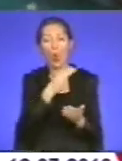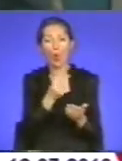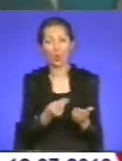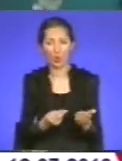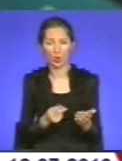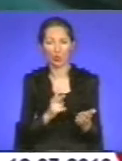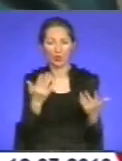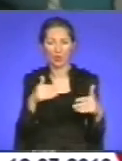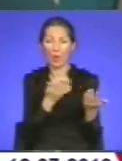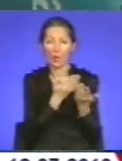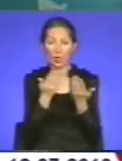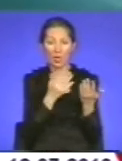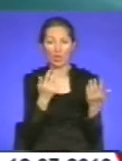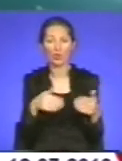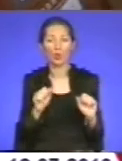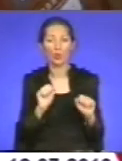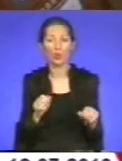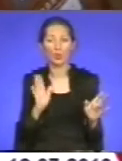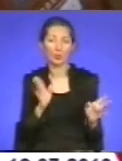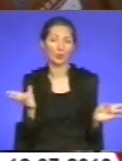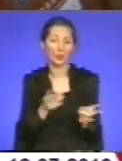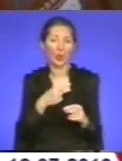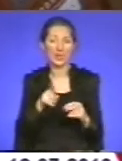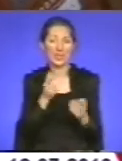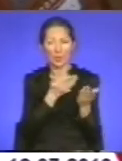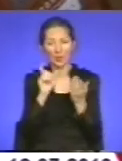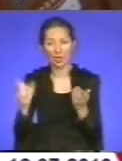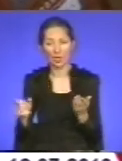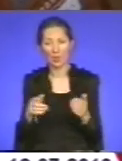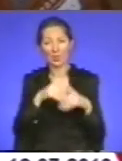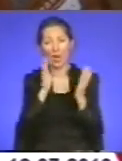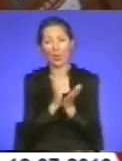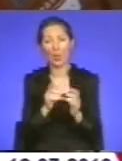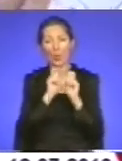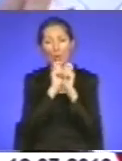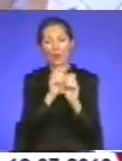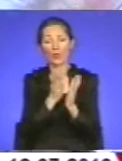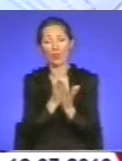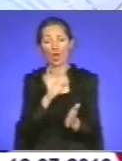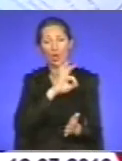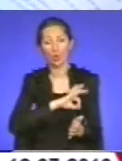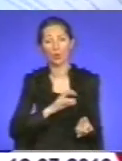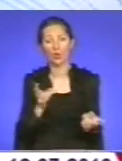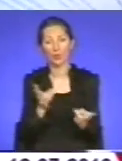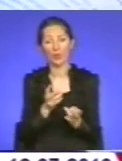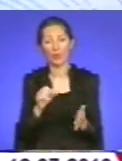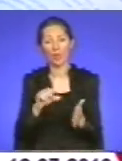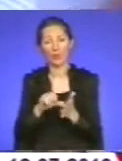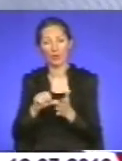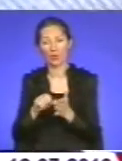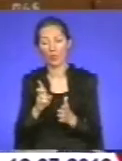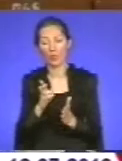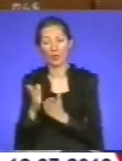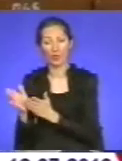вже прочитали і що може знадобитися іншим читачам. Загалом подаровані книжки користуються попитом у відвідувачів